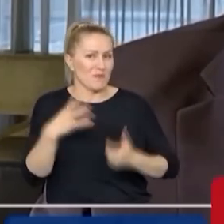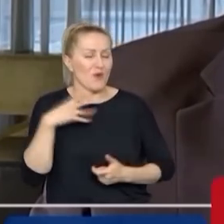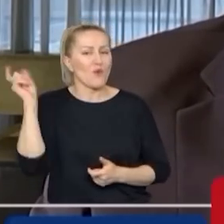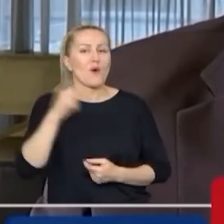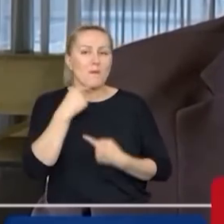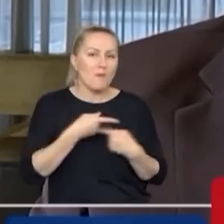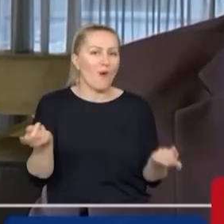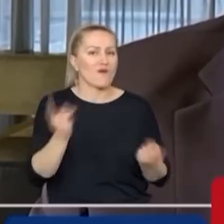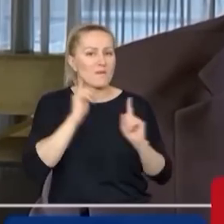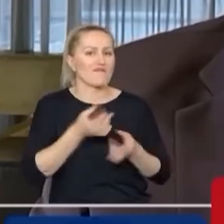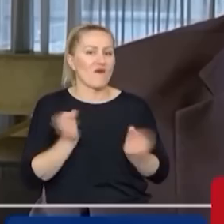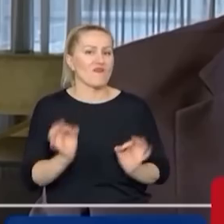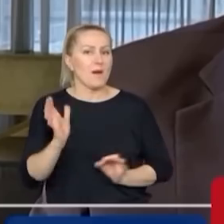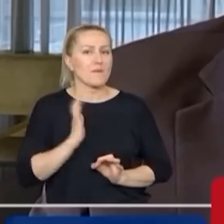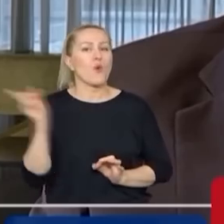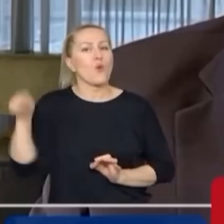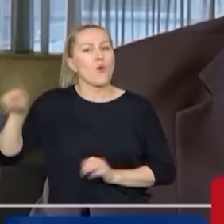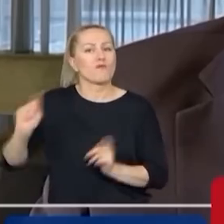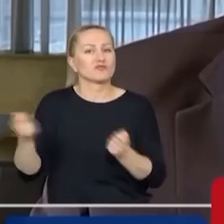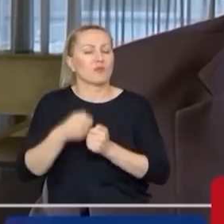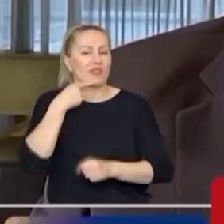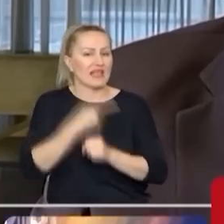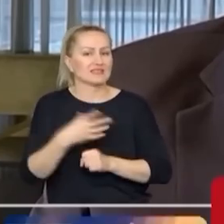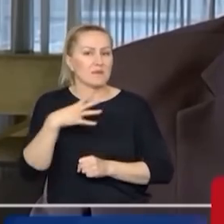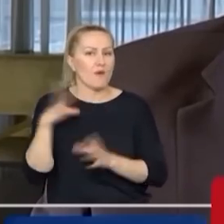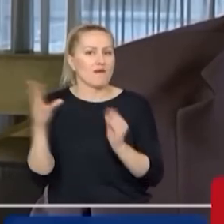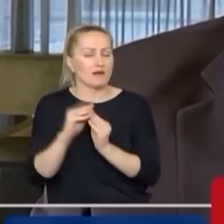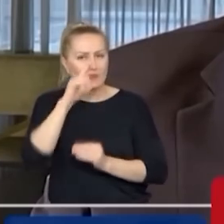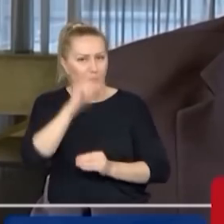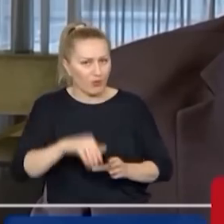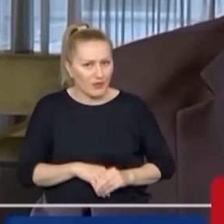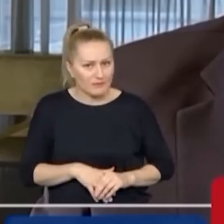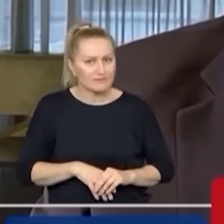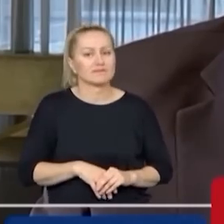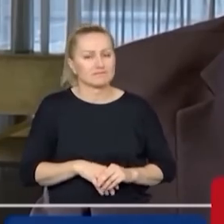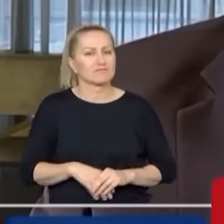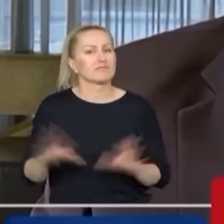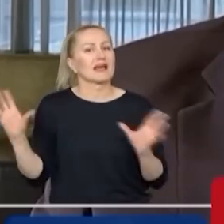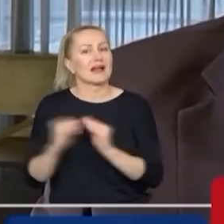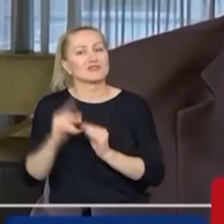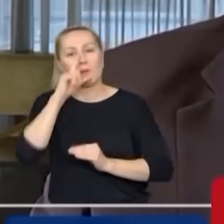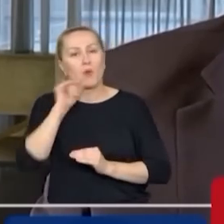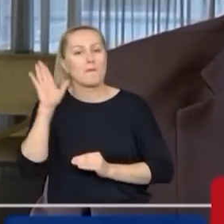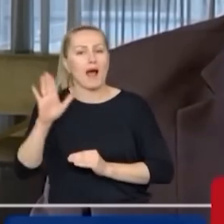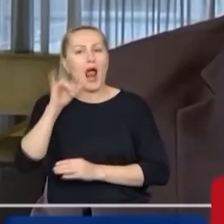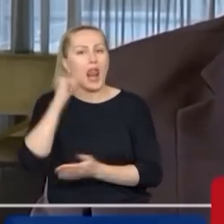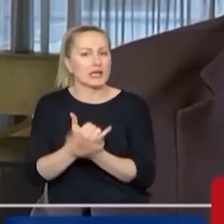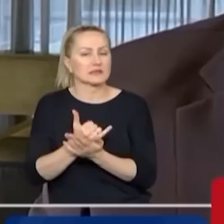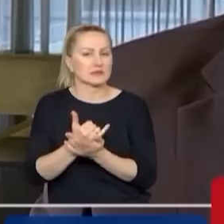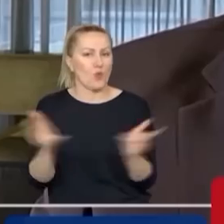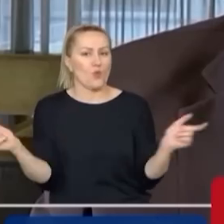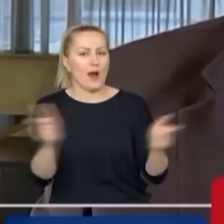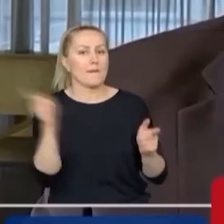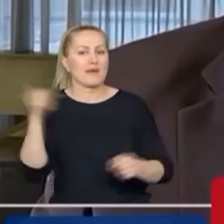powiedział publicznie, że podjął tą wspólną decyzję razem z Putinem. Putin ma właśnie list gończy i powiedział,